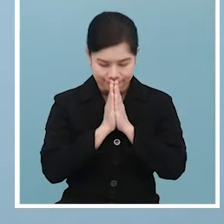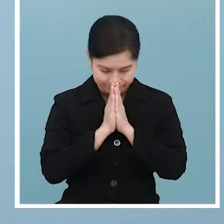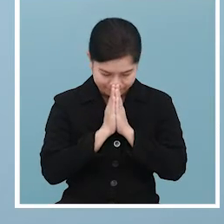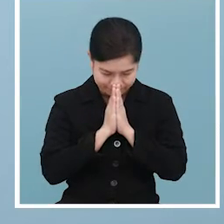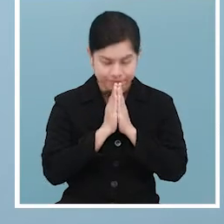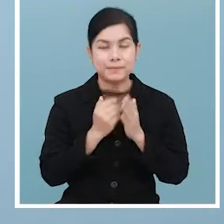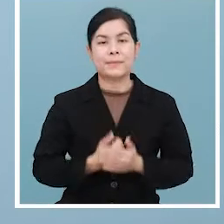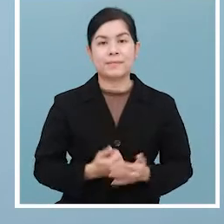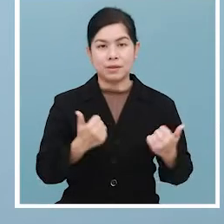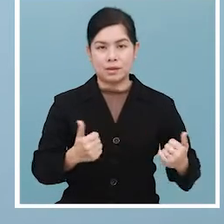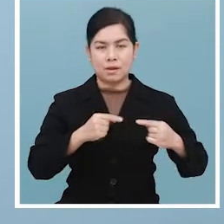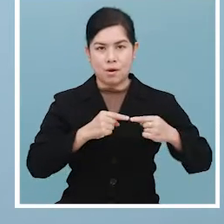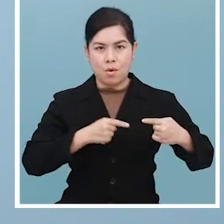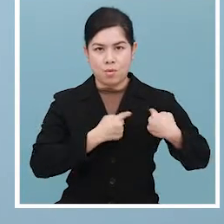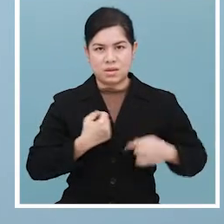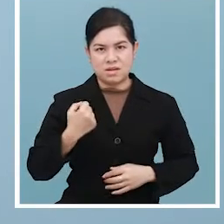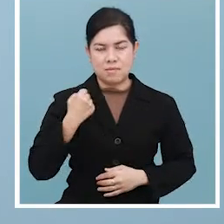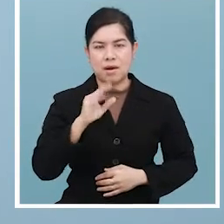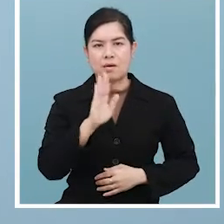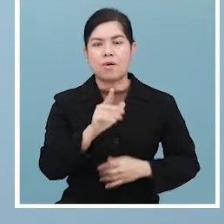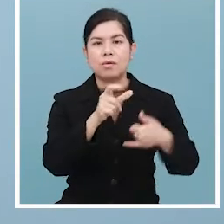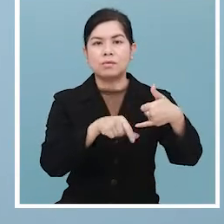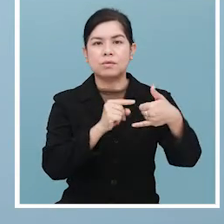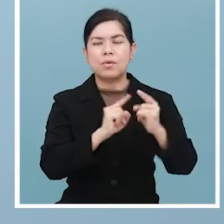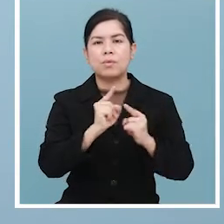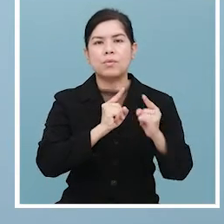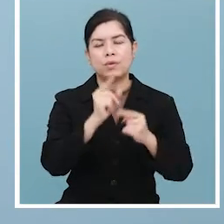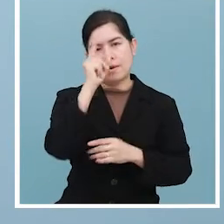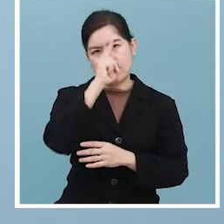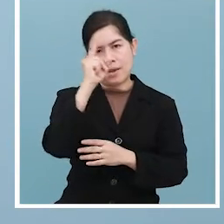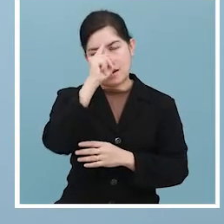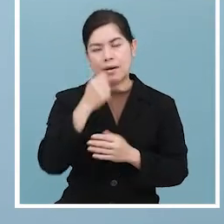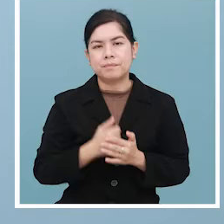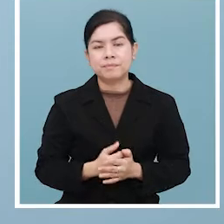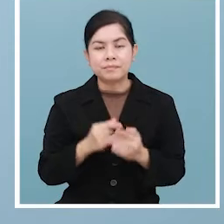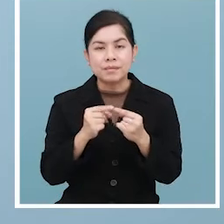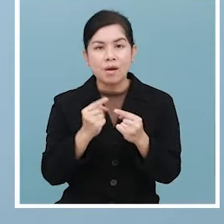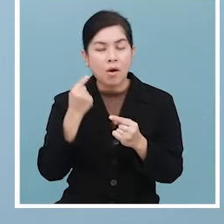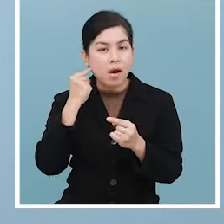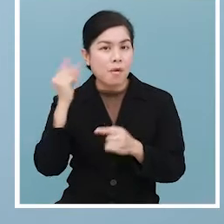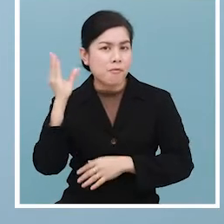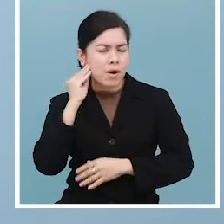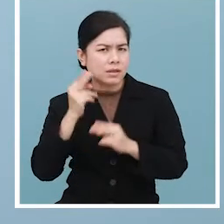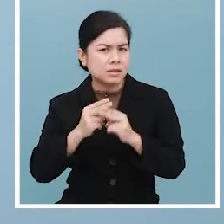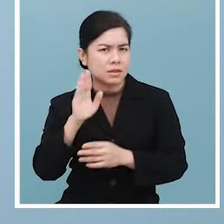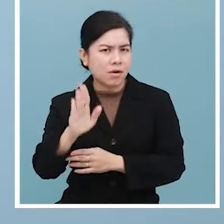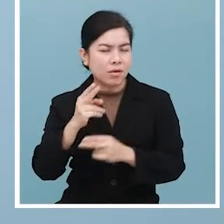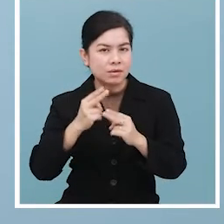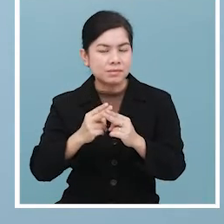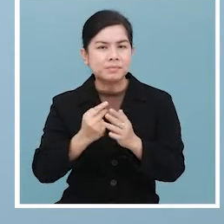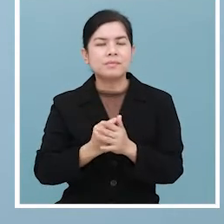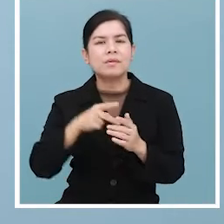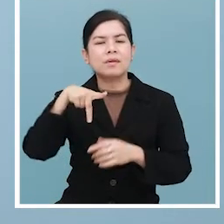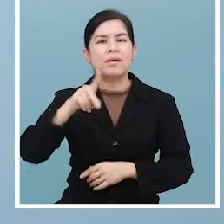สวัสดีค่ะคุณผู้ชมยังแอดฮาร์ดโชว์เซเลบทอล์กนะคะวันนี้เราจะคุยกับพี่ท่านหนึ่งค่ะฟังชื่อก็หิวแล้วนะคะพี่ผัดไทยดีใจ